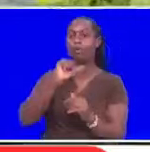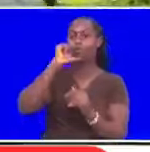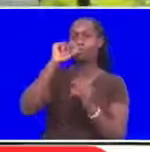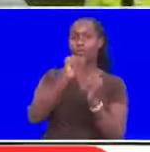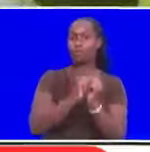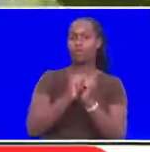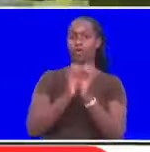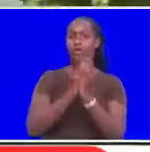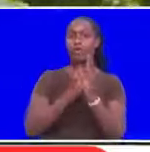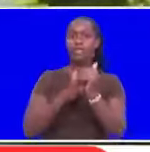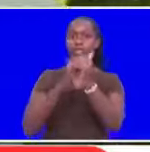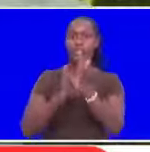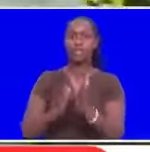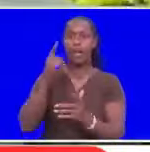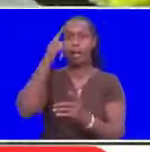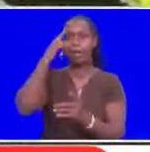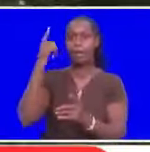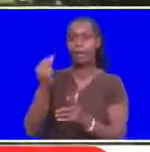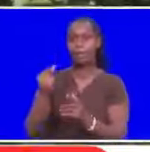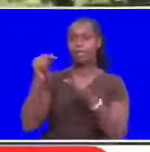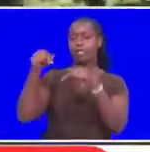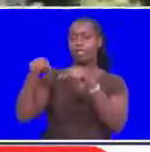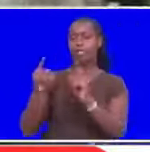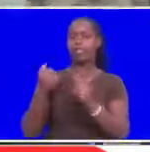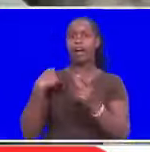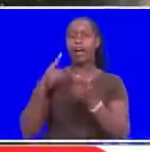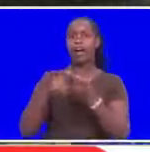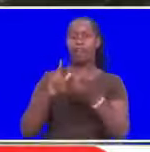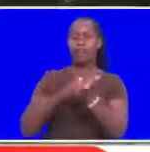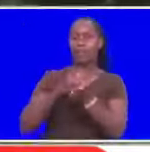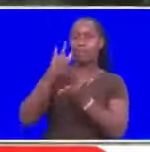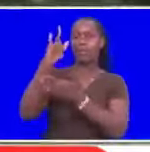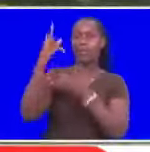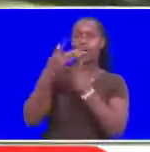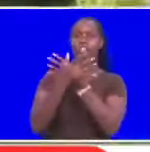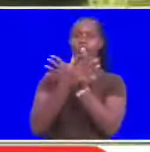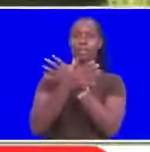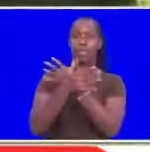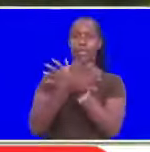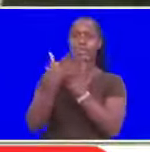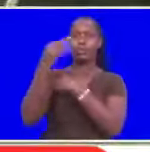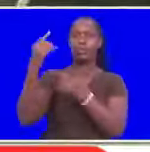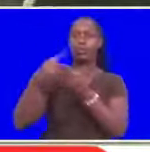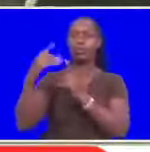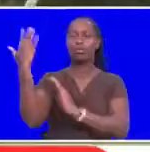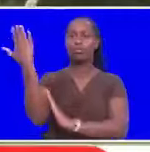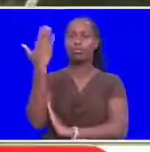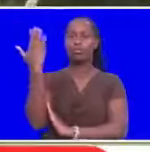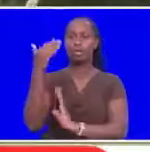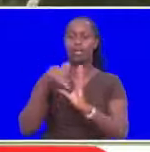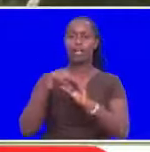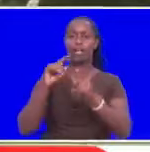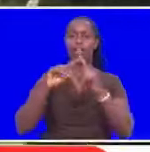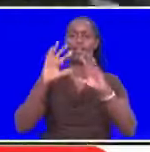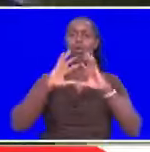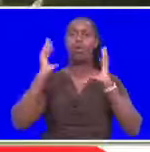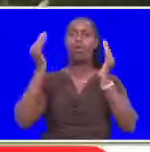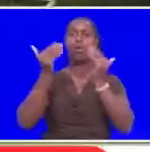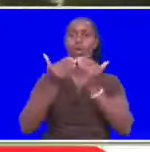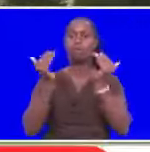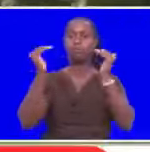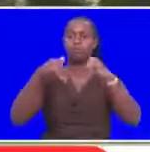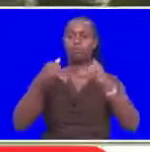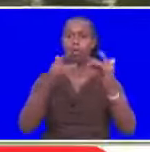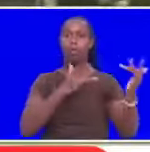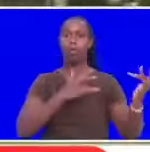hao, kwani amefunga safari ya nchi ya Ujerumani alikoalikwa kutoa hotuba katika kongamano la dunia kuhusu